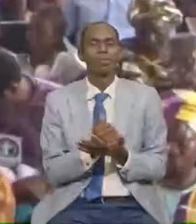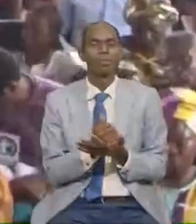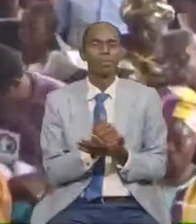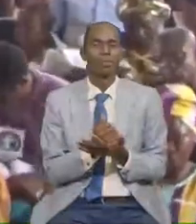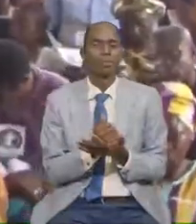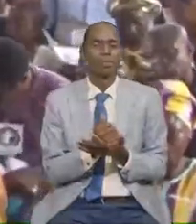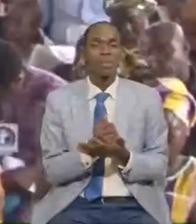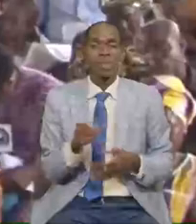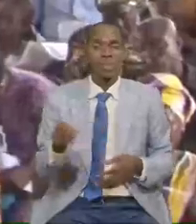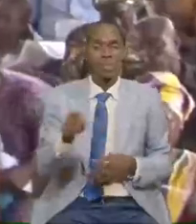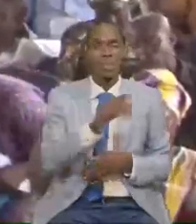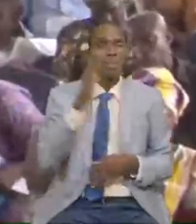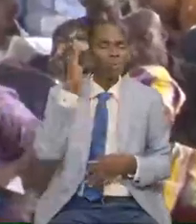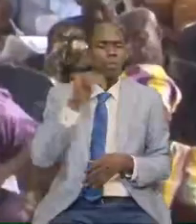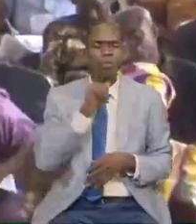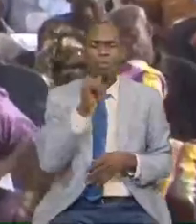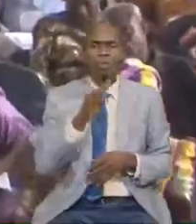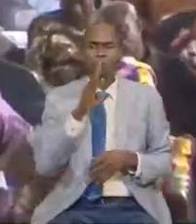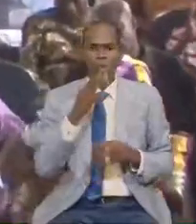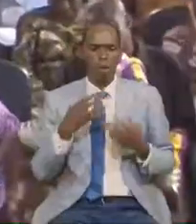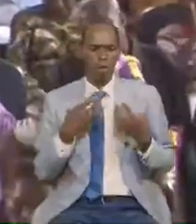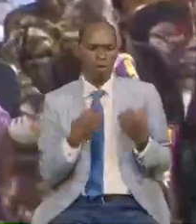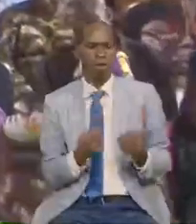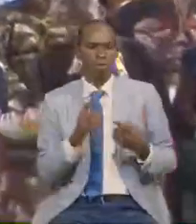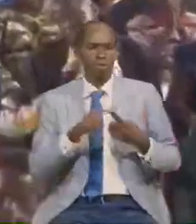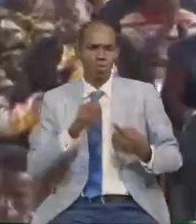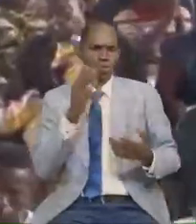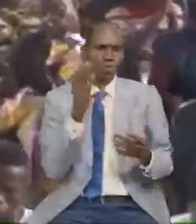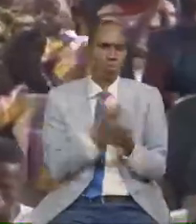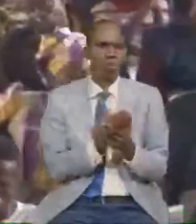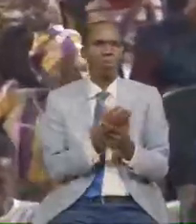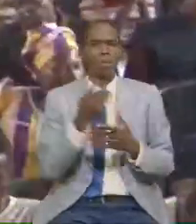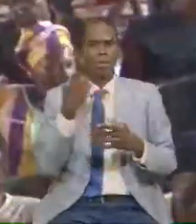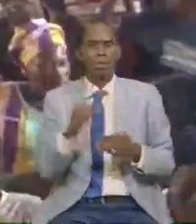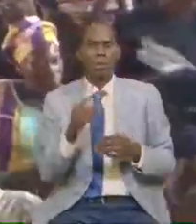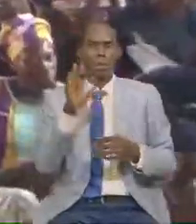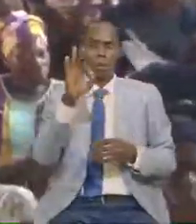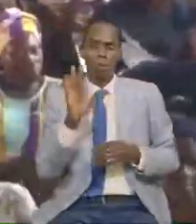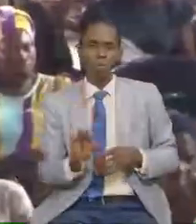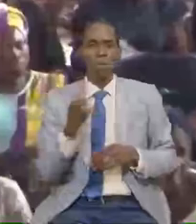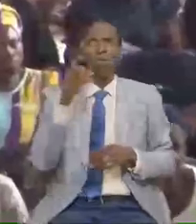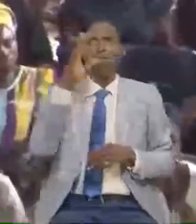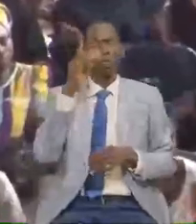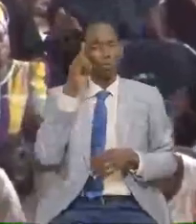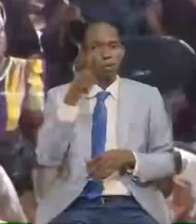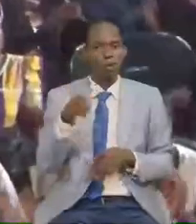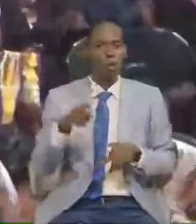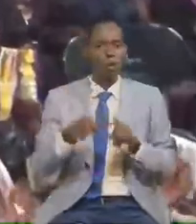Ils ne seront pas assez audacieux pour résilier ton contrat. Ils te craindront.